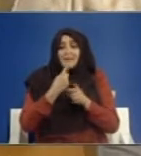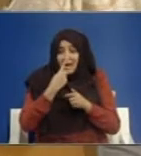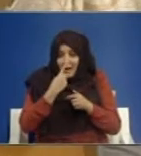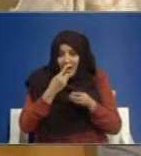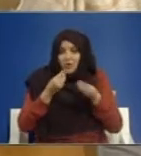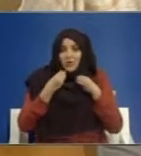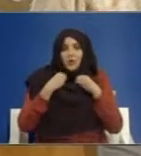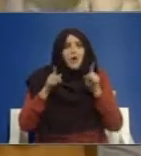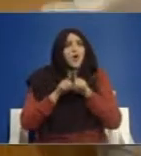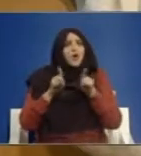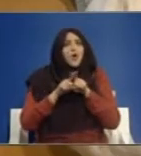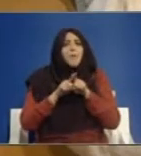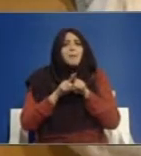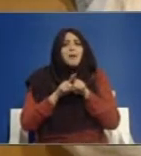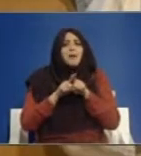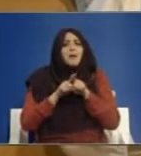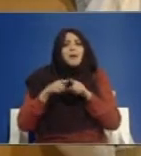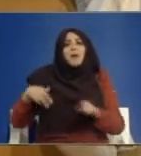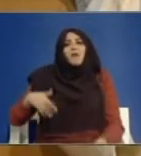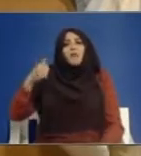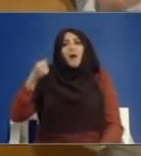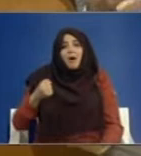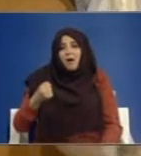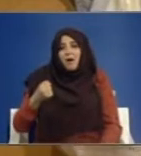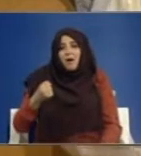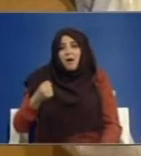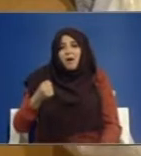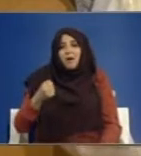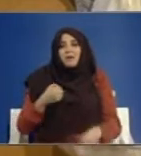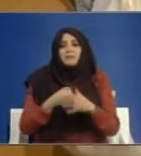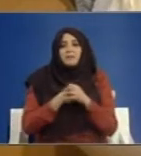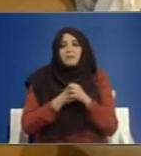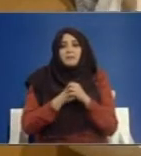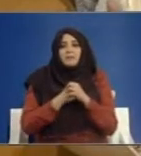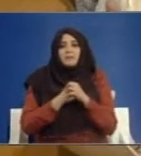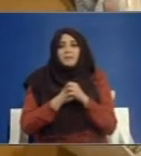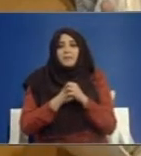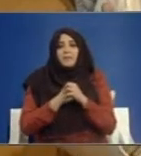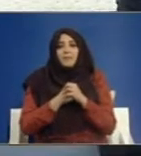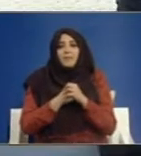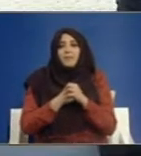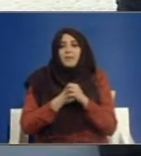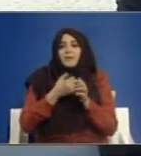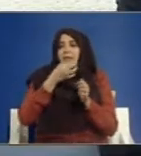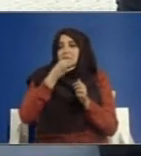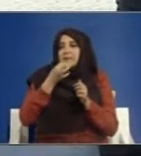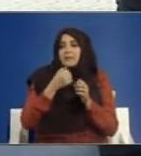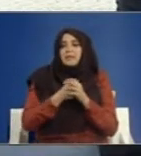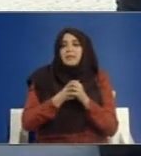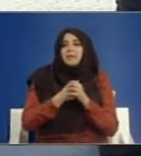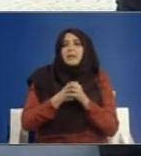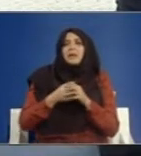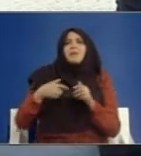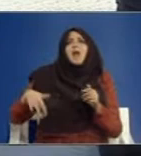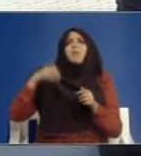رافد كالإيمان يبلى، هذا مروي يعني في آثار، الإيمان يبلى كما يبلى